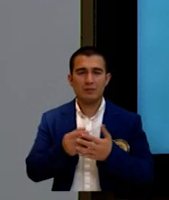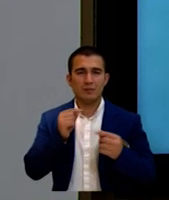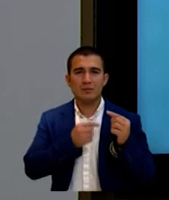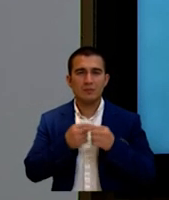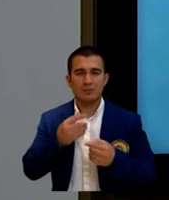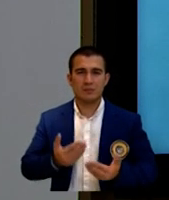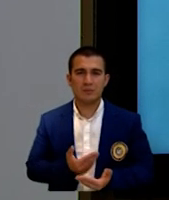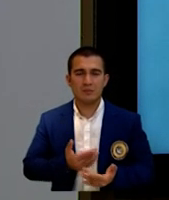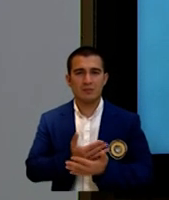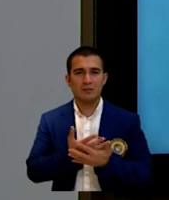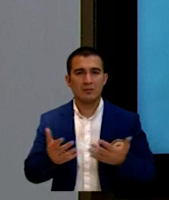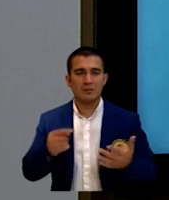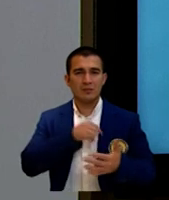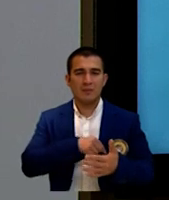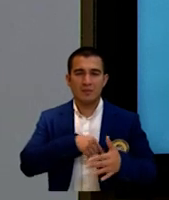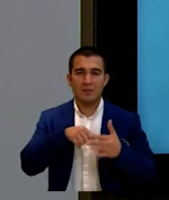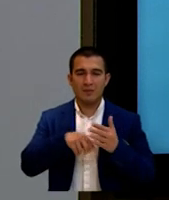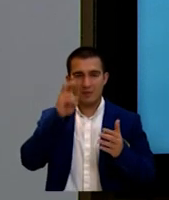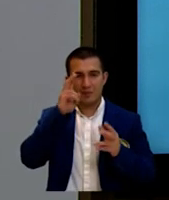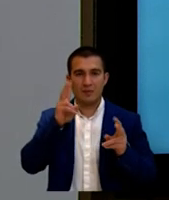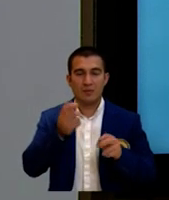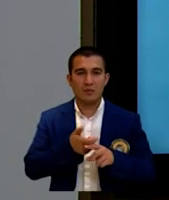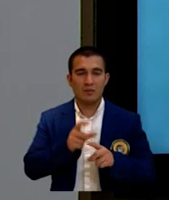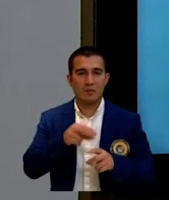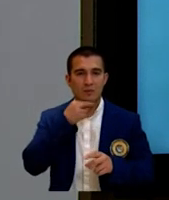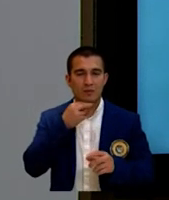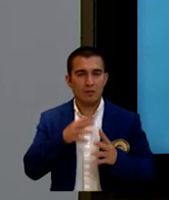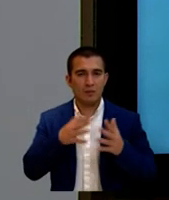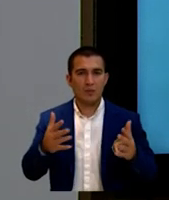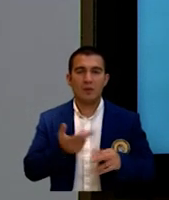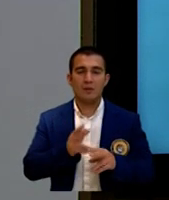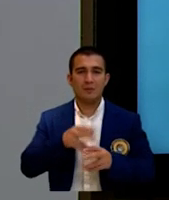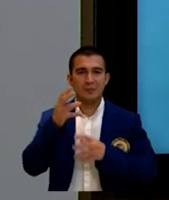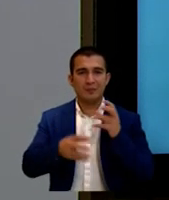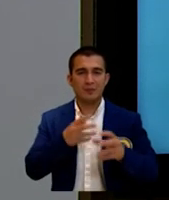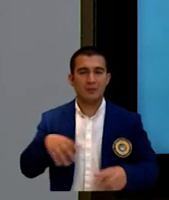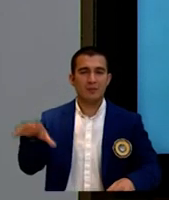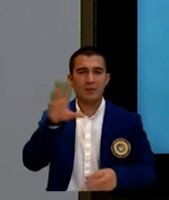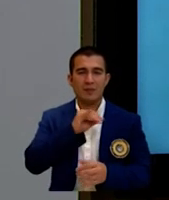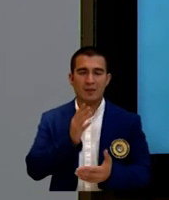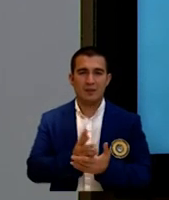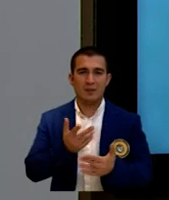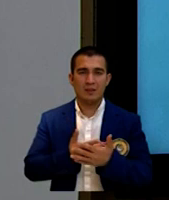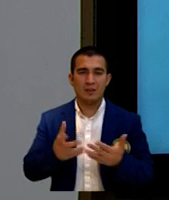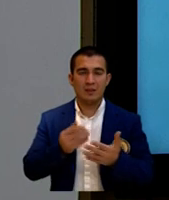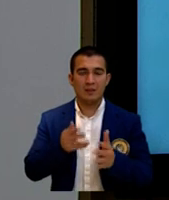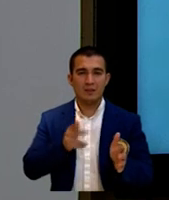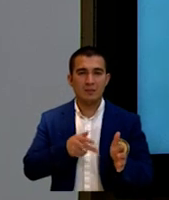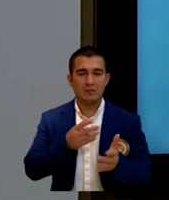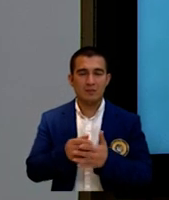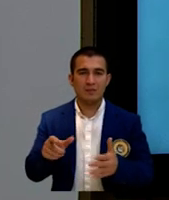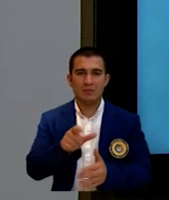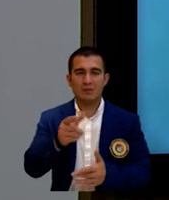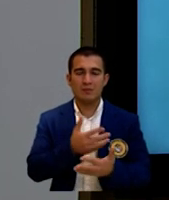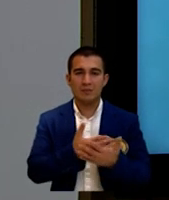ijtimoiy-iqtisodiy rivojlantirishda katta ahamiyatga ega. Jahonning barcha rivojlangan mamlakatlarida temir yo'l transporti